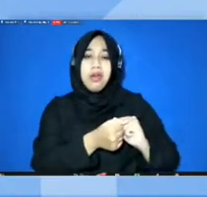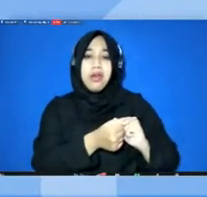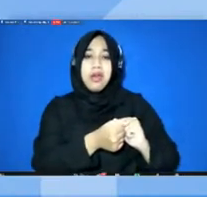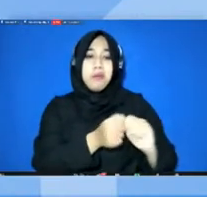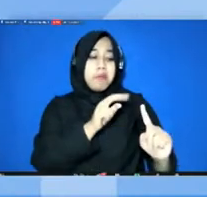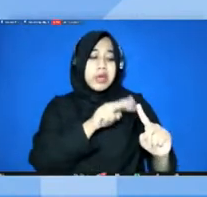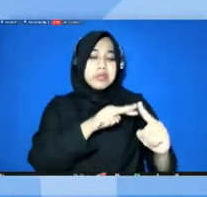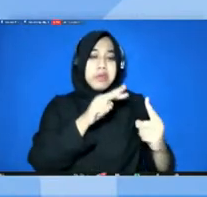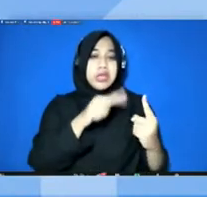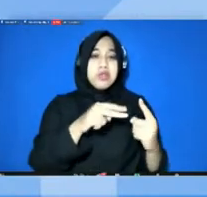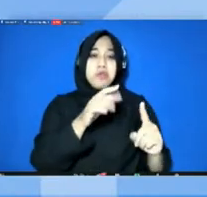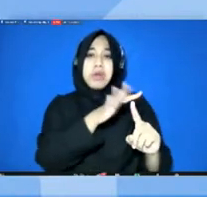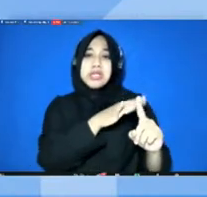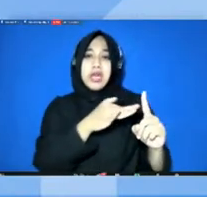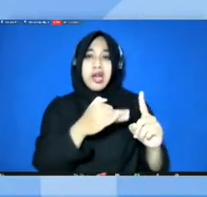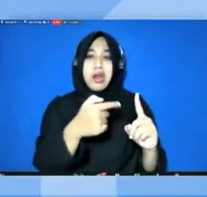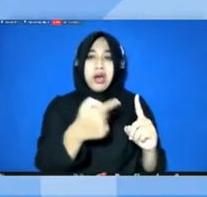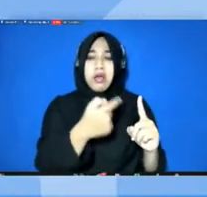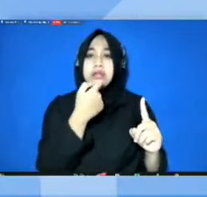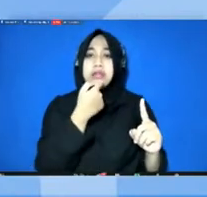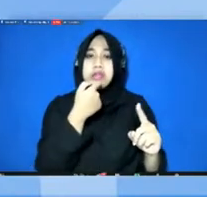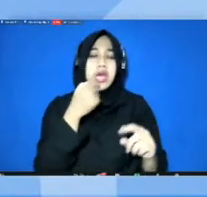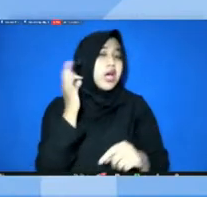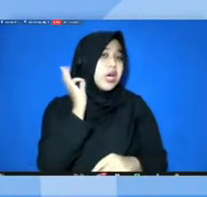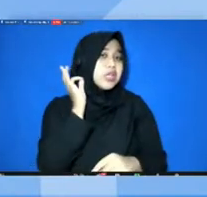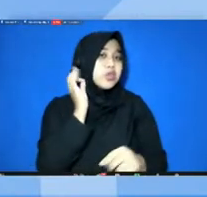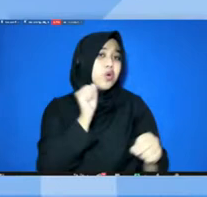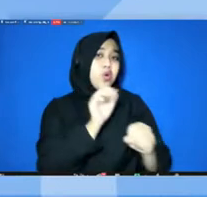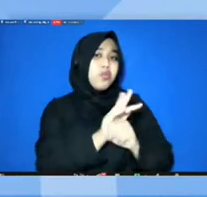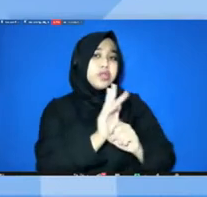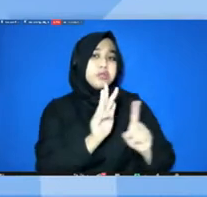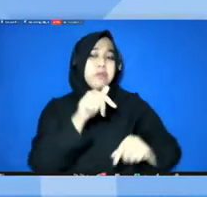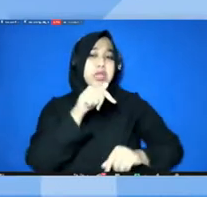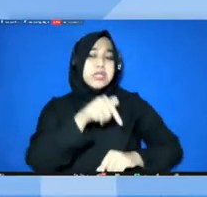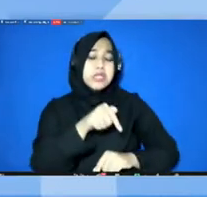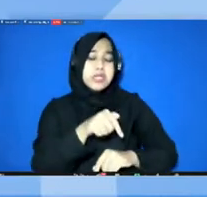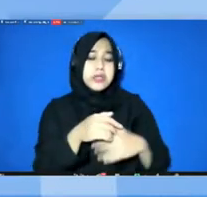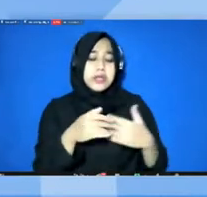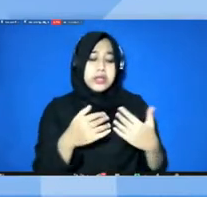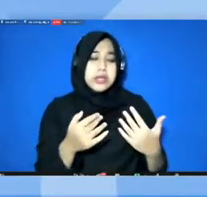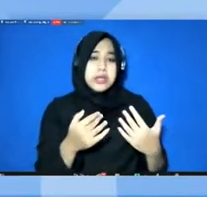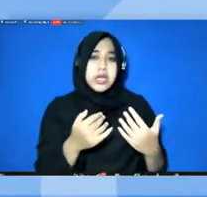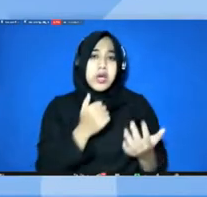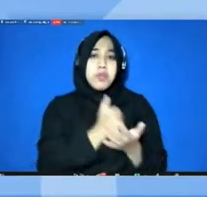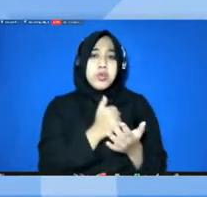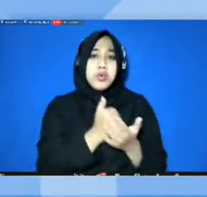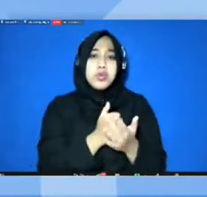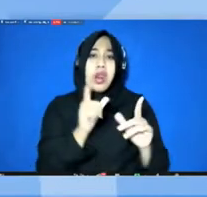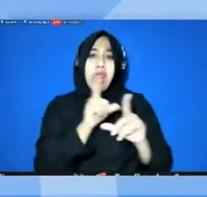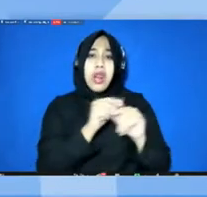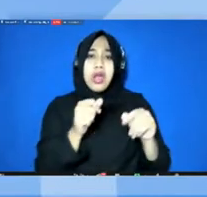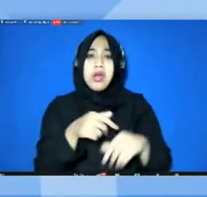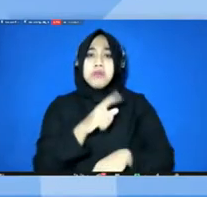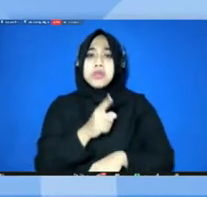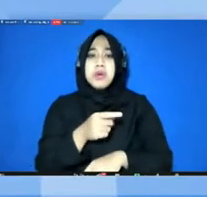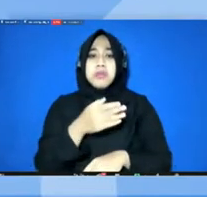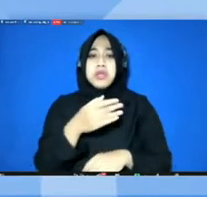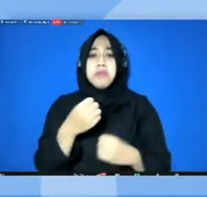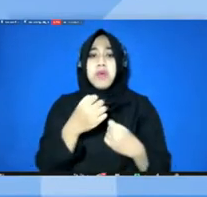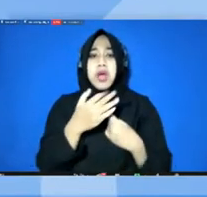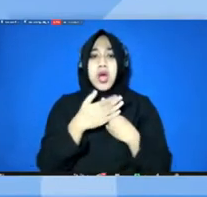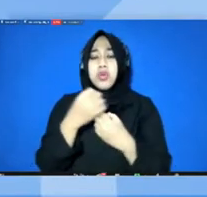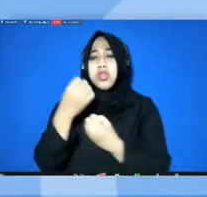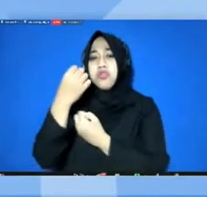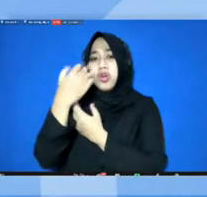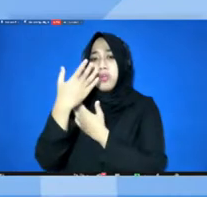persepsi masyarakat tentang resiko COVID-19 ini itu sangat kompleks karena dia dipengaruhi oleh informasi